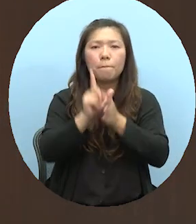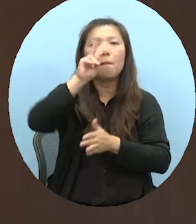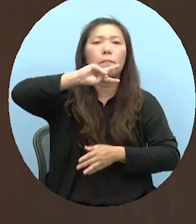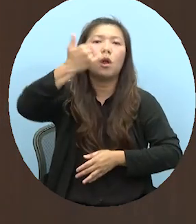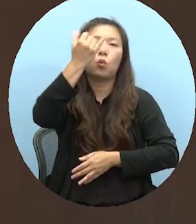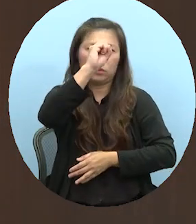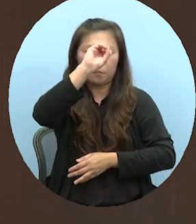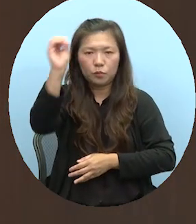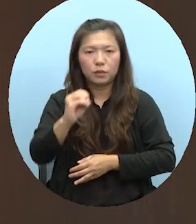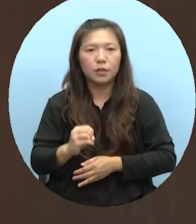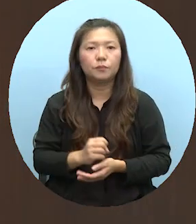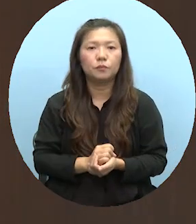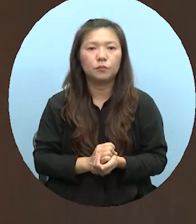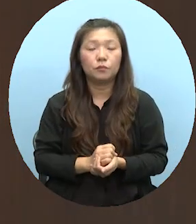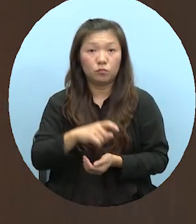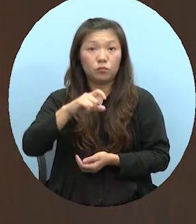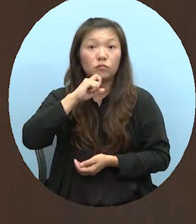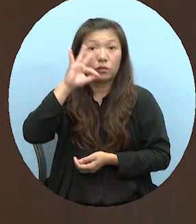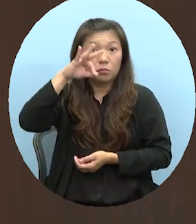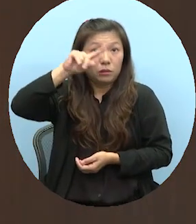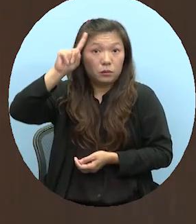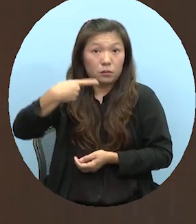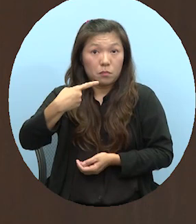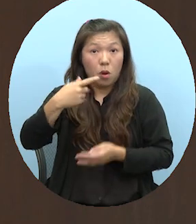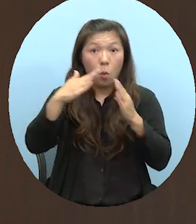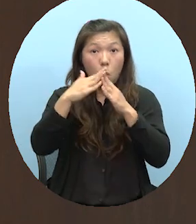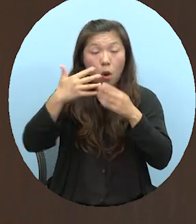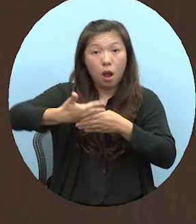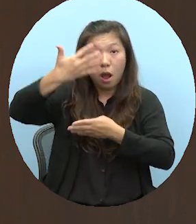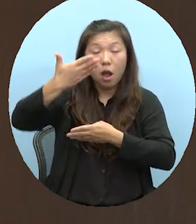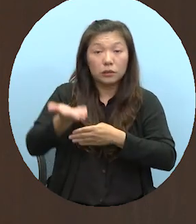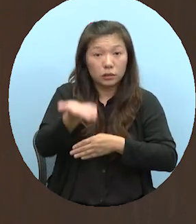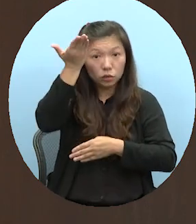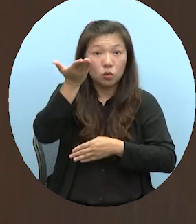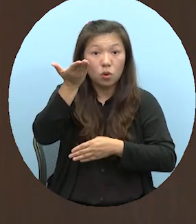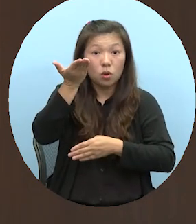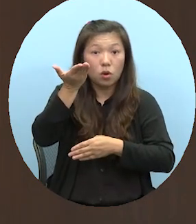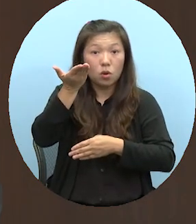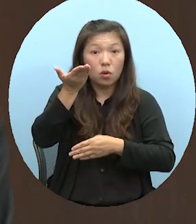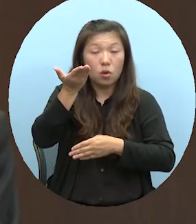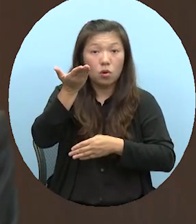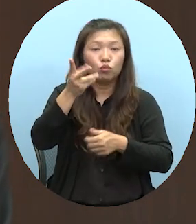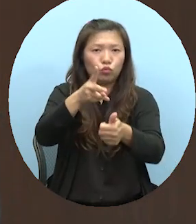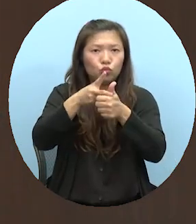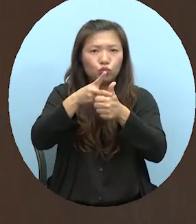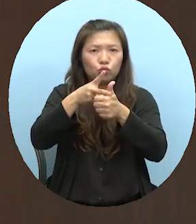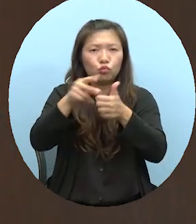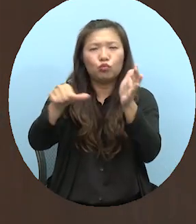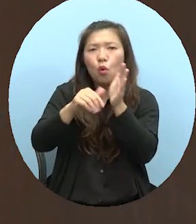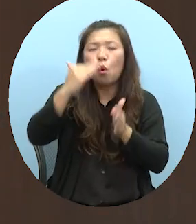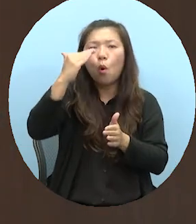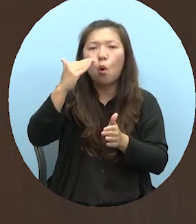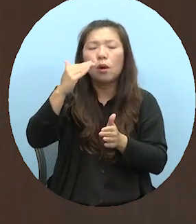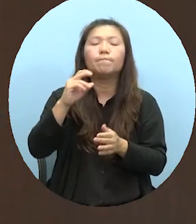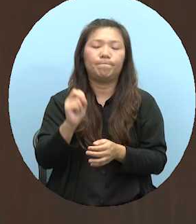60%。咁而價值3000萬港元以上的住宅物業呢，就佢哋嘅最高按揭成數呢係